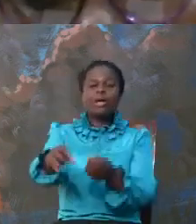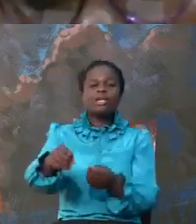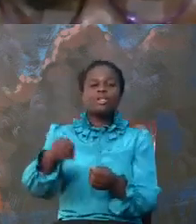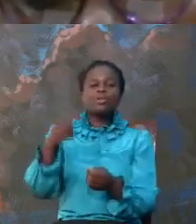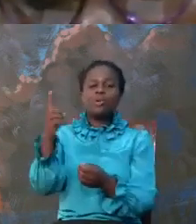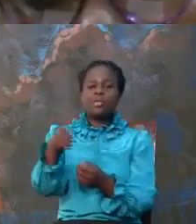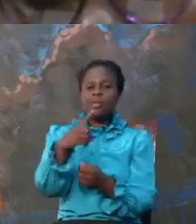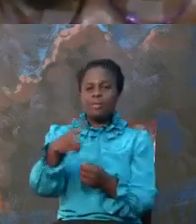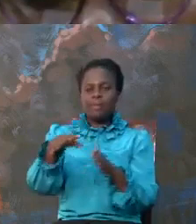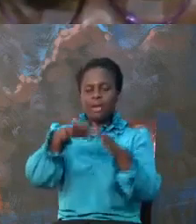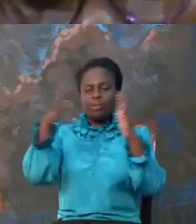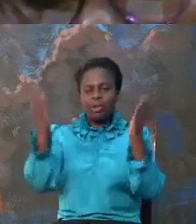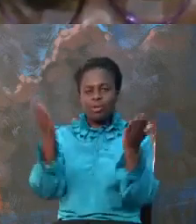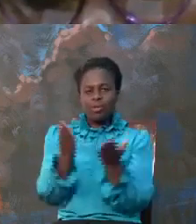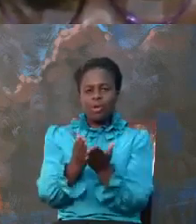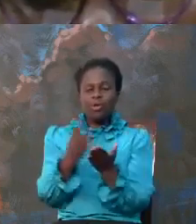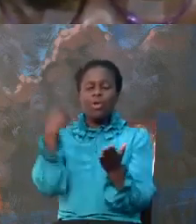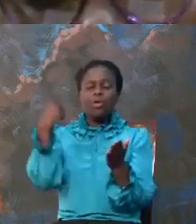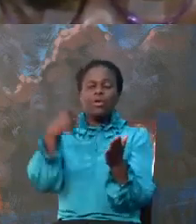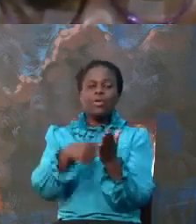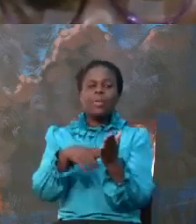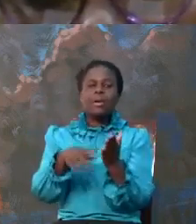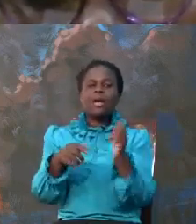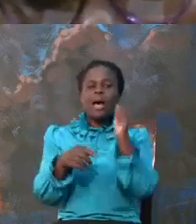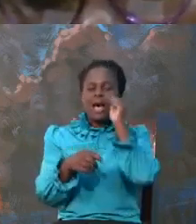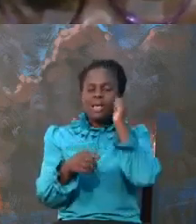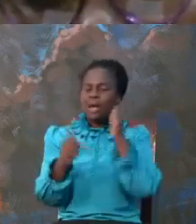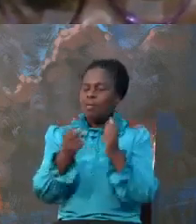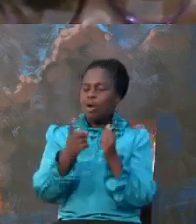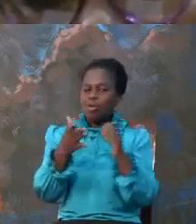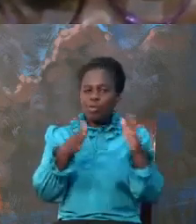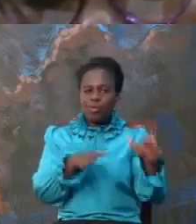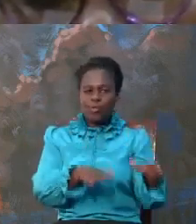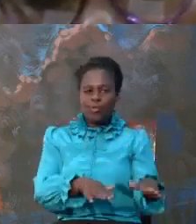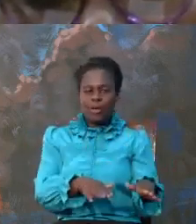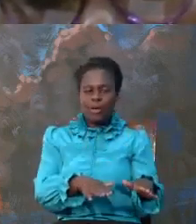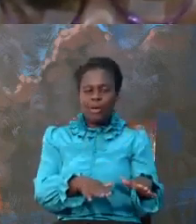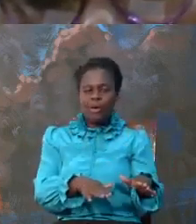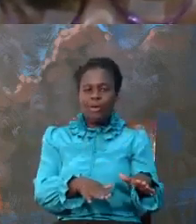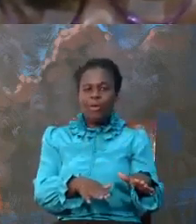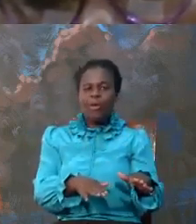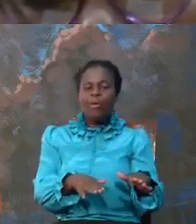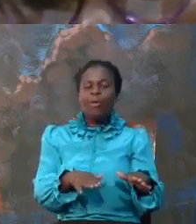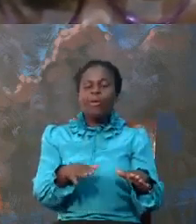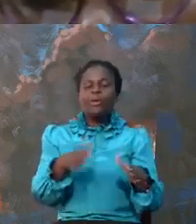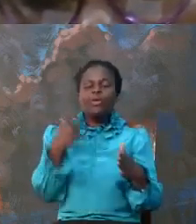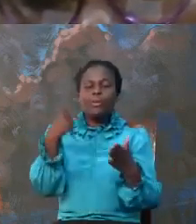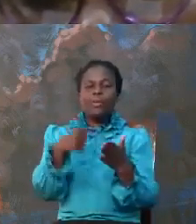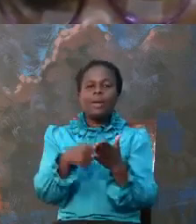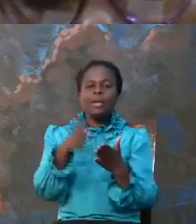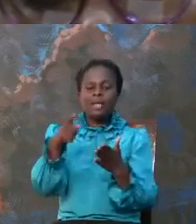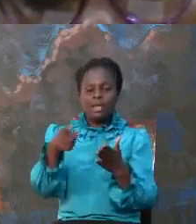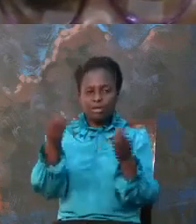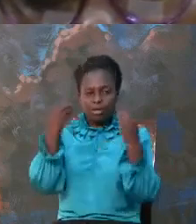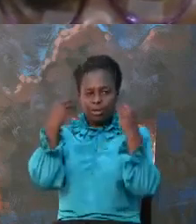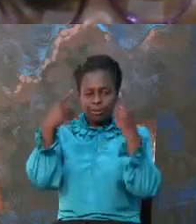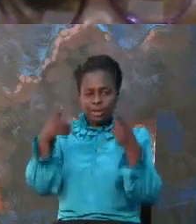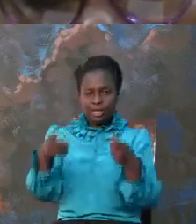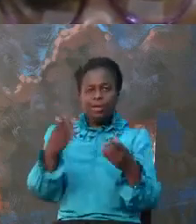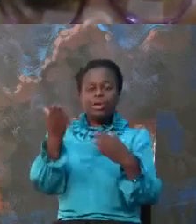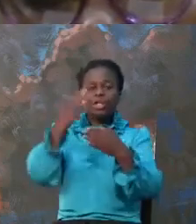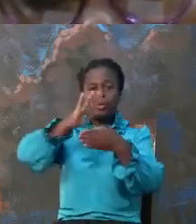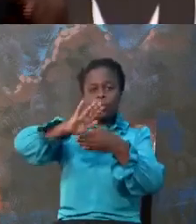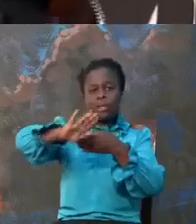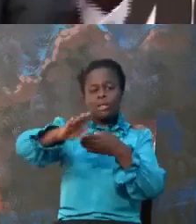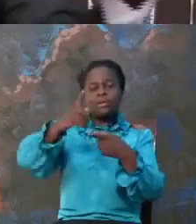maana hakupaswa kufa, ndio maana Adamu hakufa, ndio maana kwa maana ya kifo ambacho tunajifunza leo cha